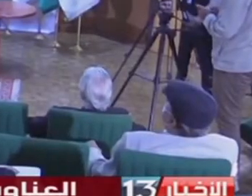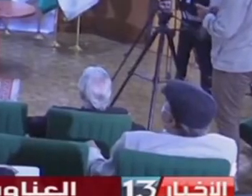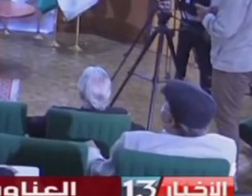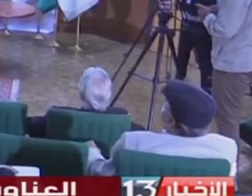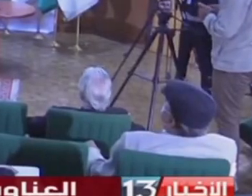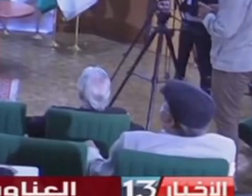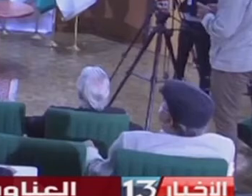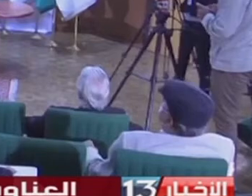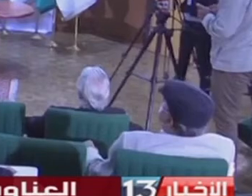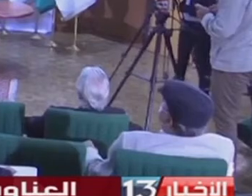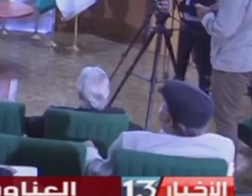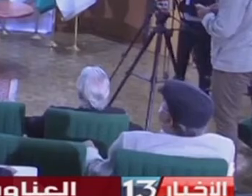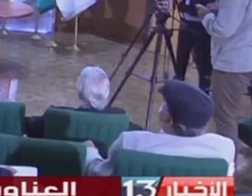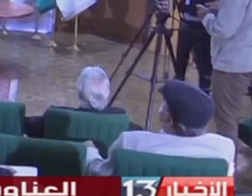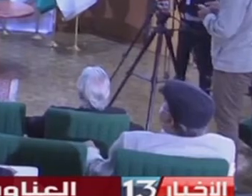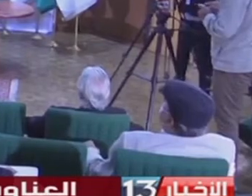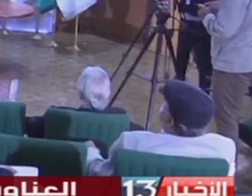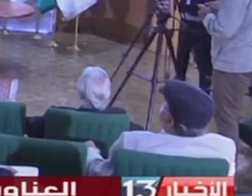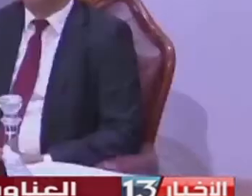المناصب السياديه